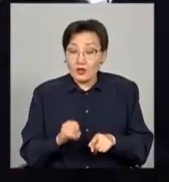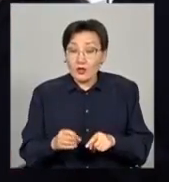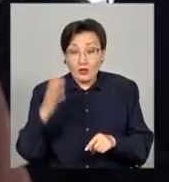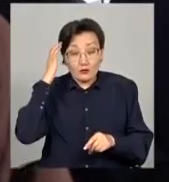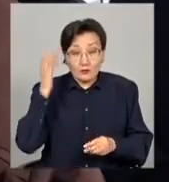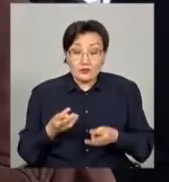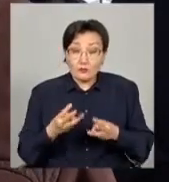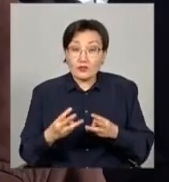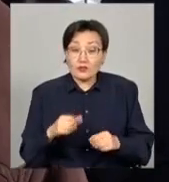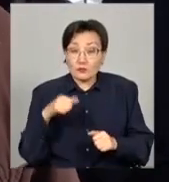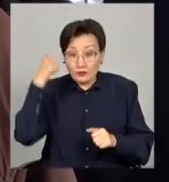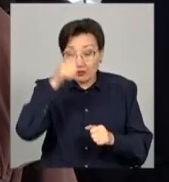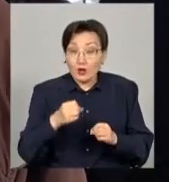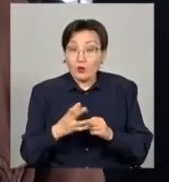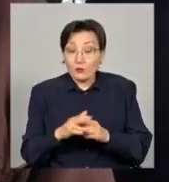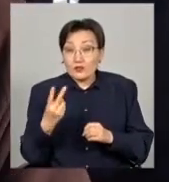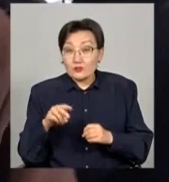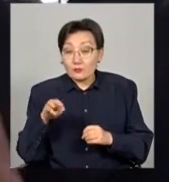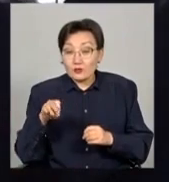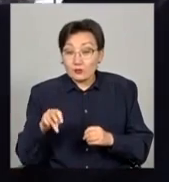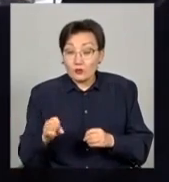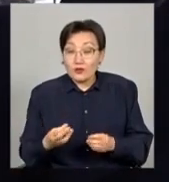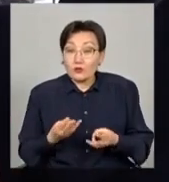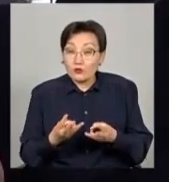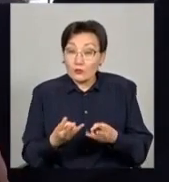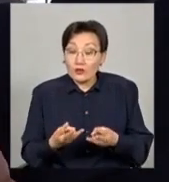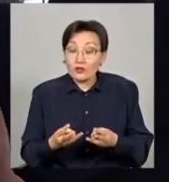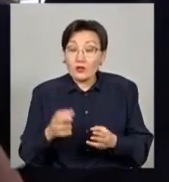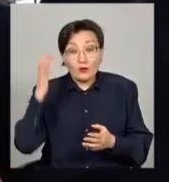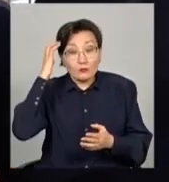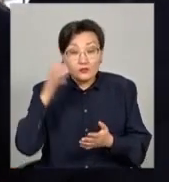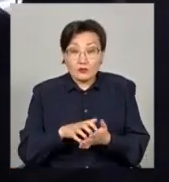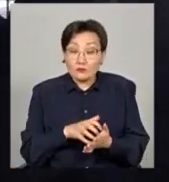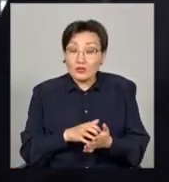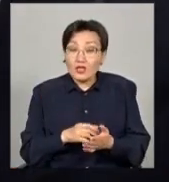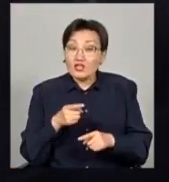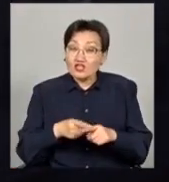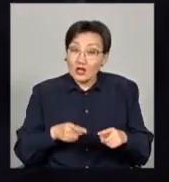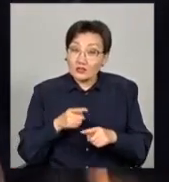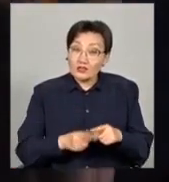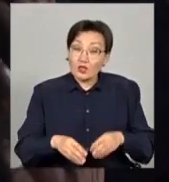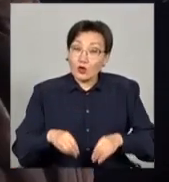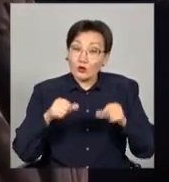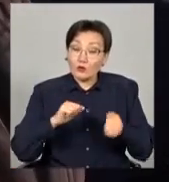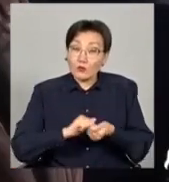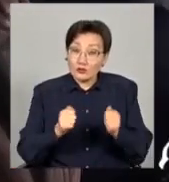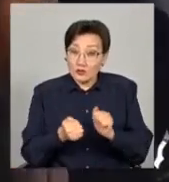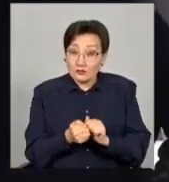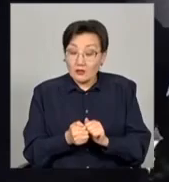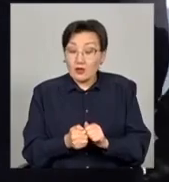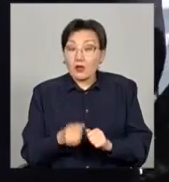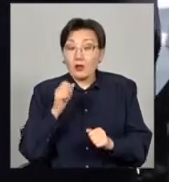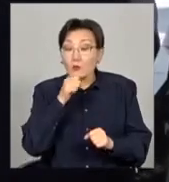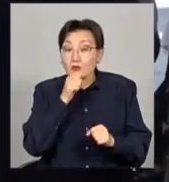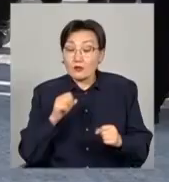жылына мен 20 тонна 15 тонна көмір жағамын. Көмір алсақ бұның жартысы құм менен тас. Кемпір екеуміз ұрсамыз. Ал